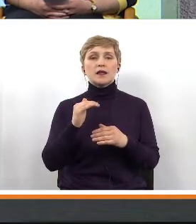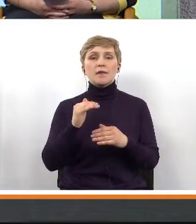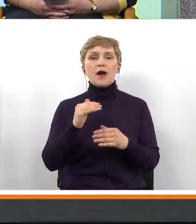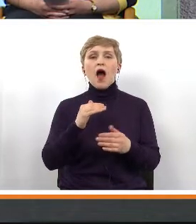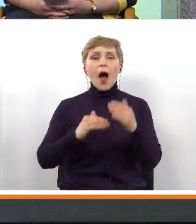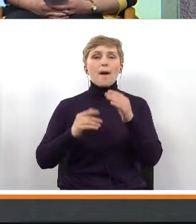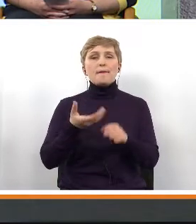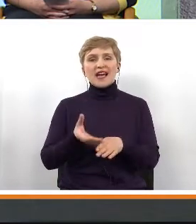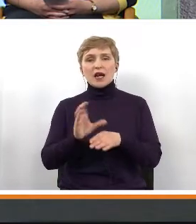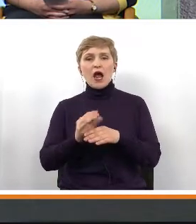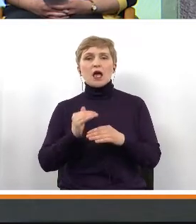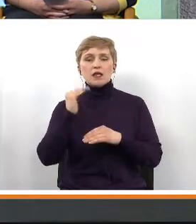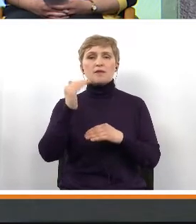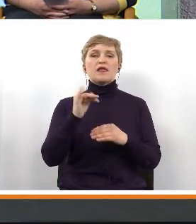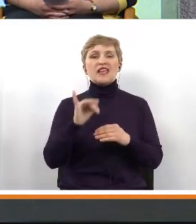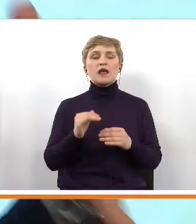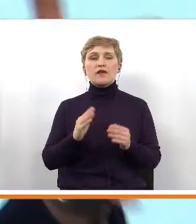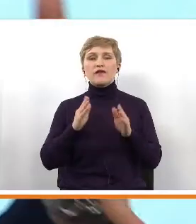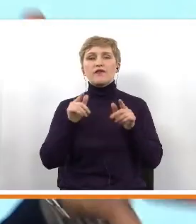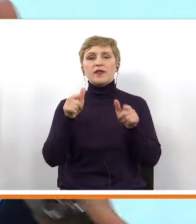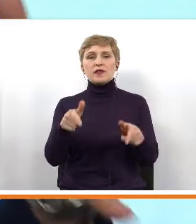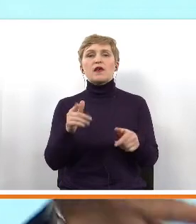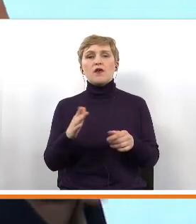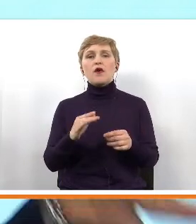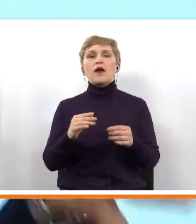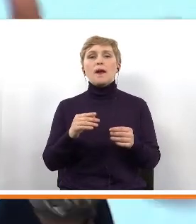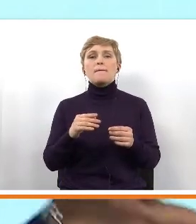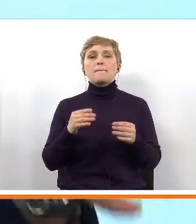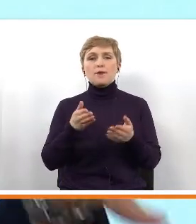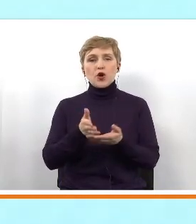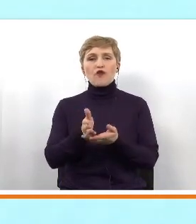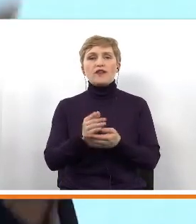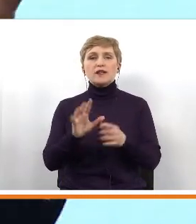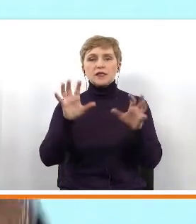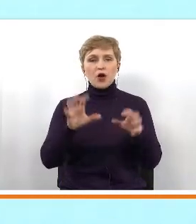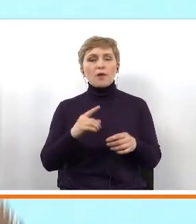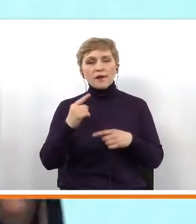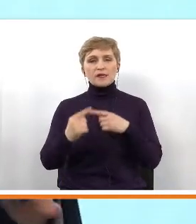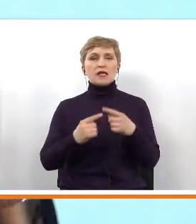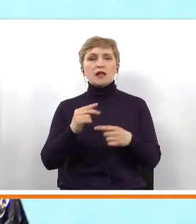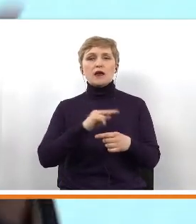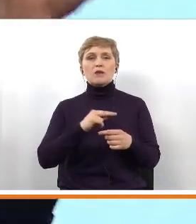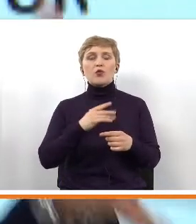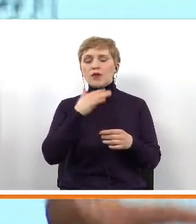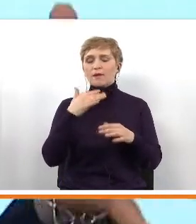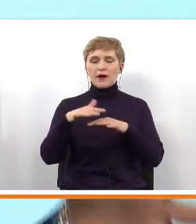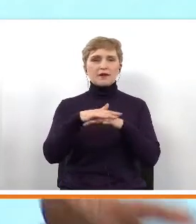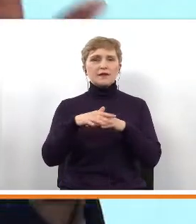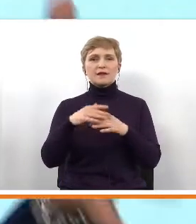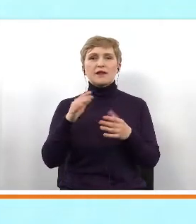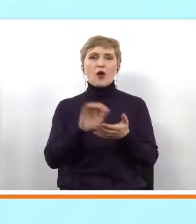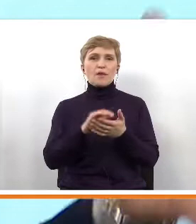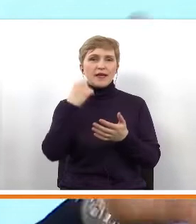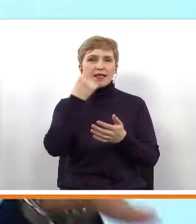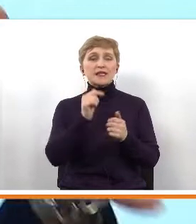апгрейдом и над введением в профильный закон, как бы мы постоянно работаем, и тут у меня масса знакомых лиц и масса коллег,